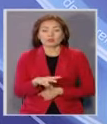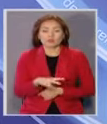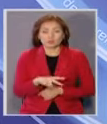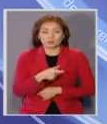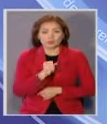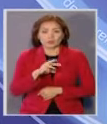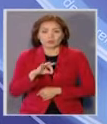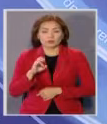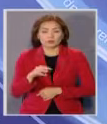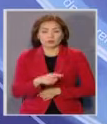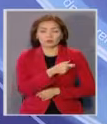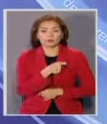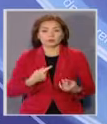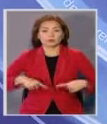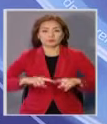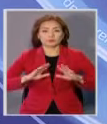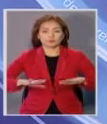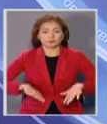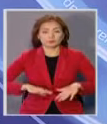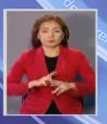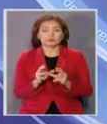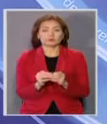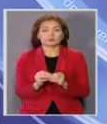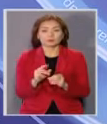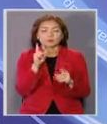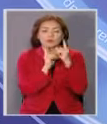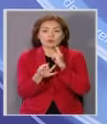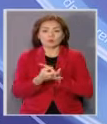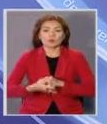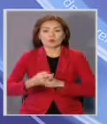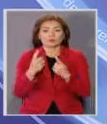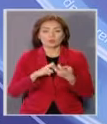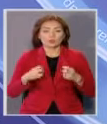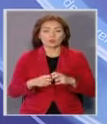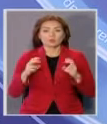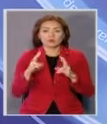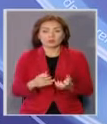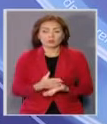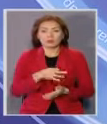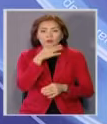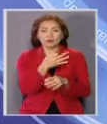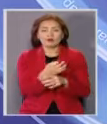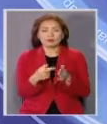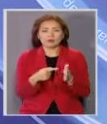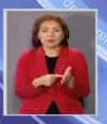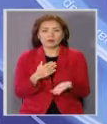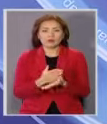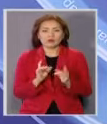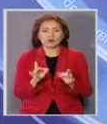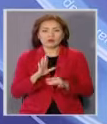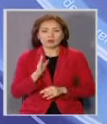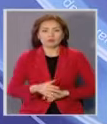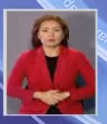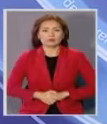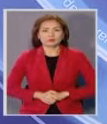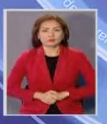мәслихатындағы Аманат партиясы депутаттық фракциясының отырысында айтылды. Жиында өңірдегі өзекті мәселелер қаралып, жауаптылар есеп берді. Толығырақ тілшісі